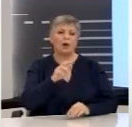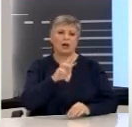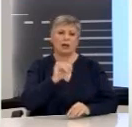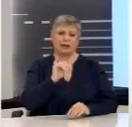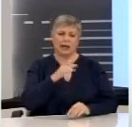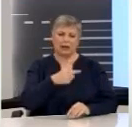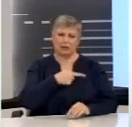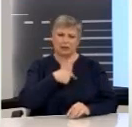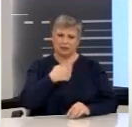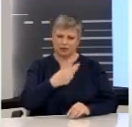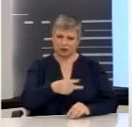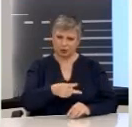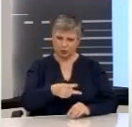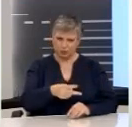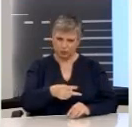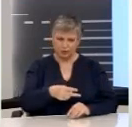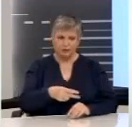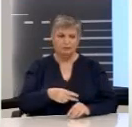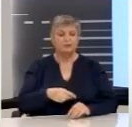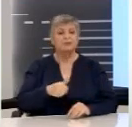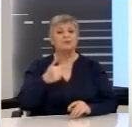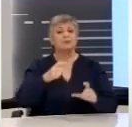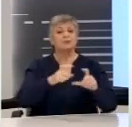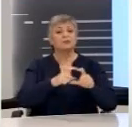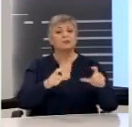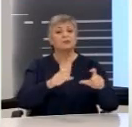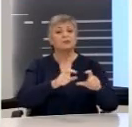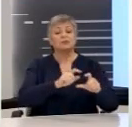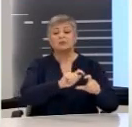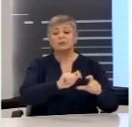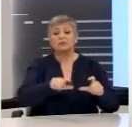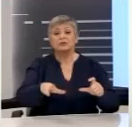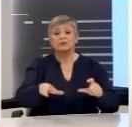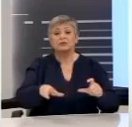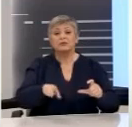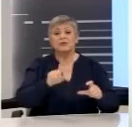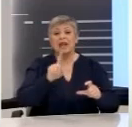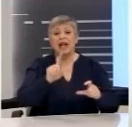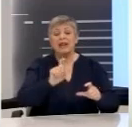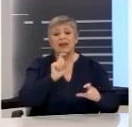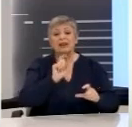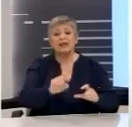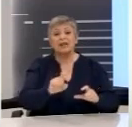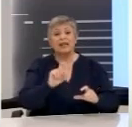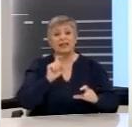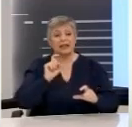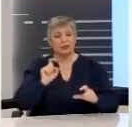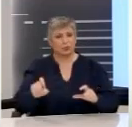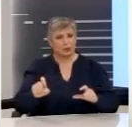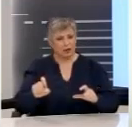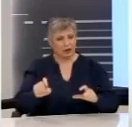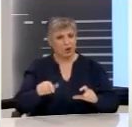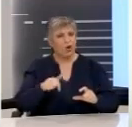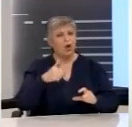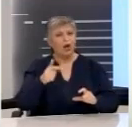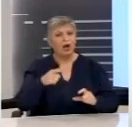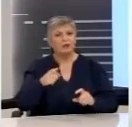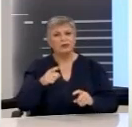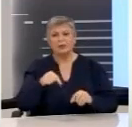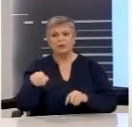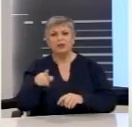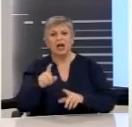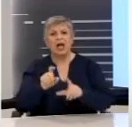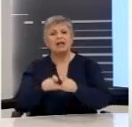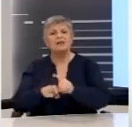περίοδο, στέλνει εμβάσματα 1 εκατομμυρίου στη G Tankers του κυρίου Γιαννουσάκη. Η